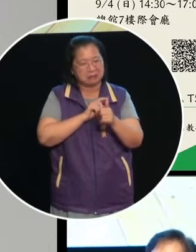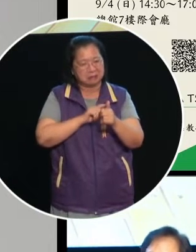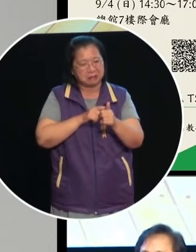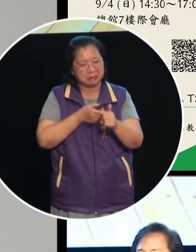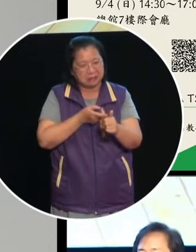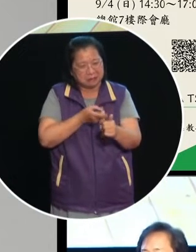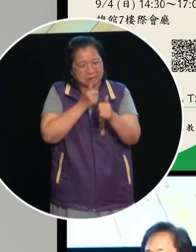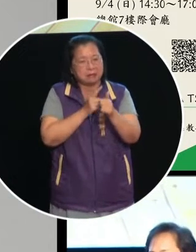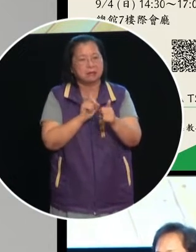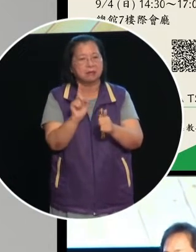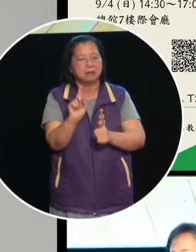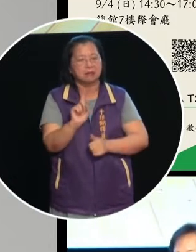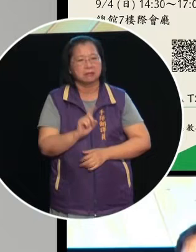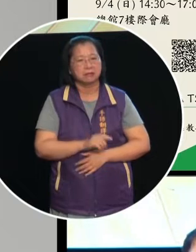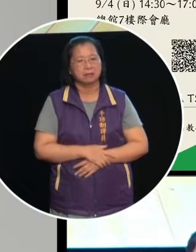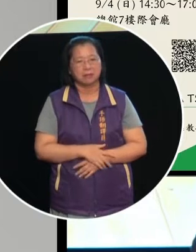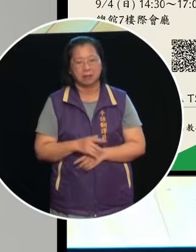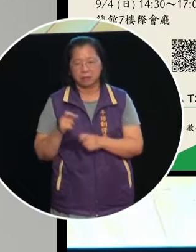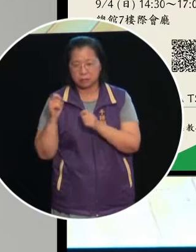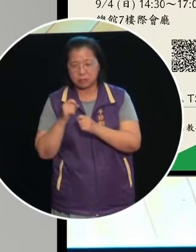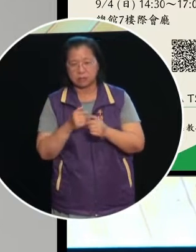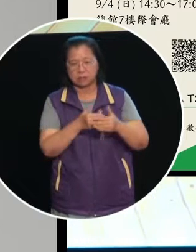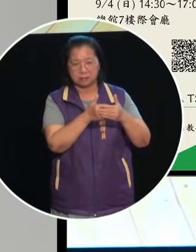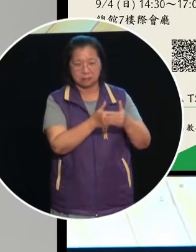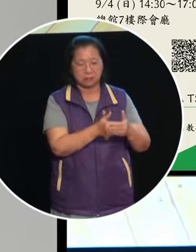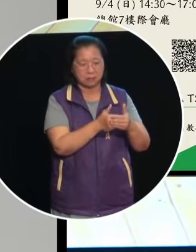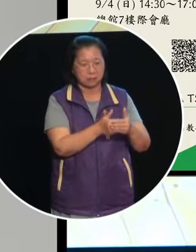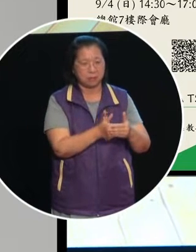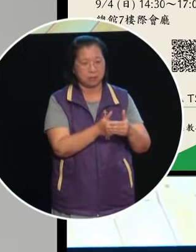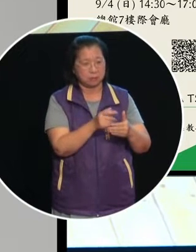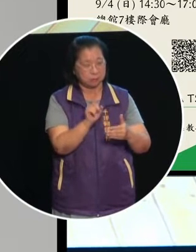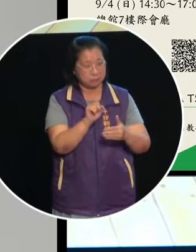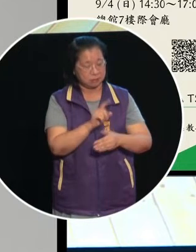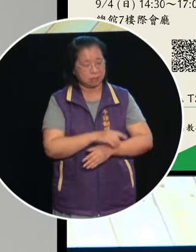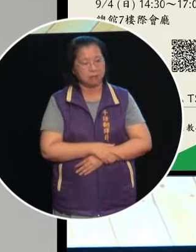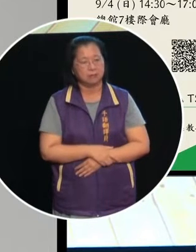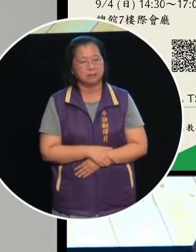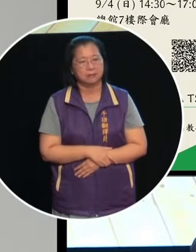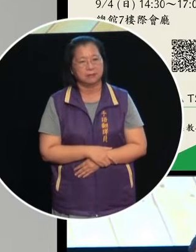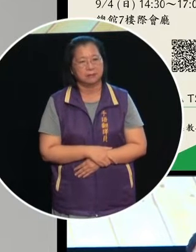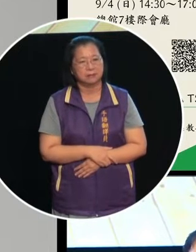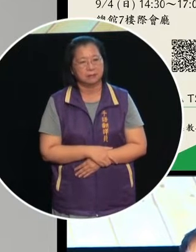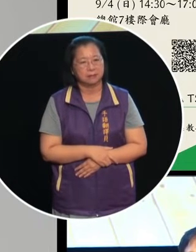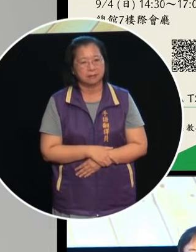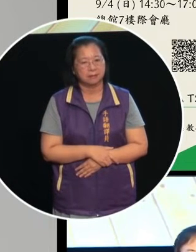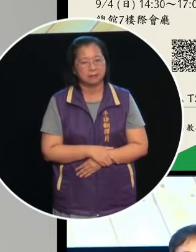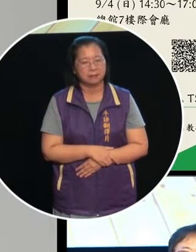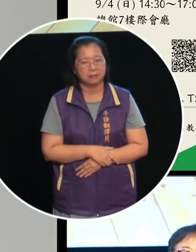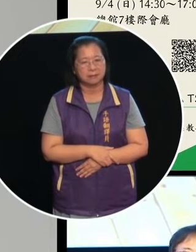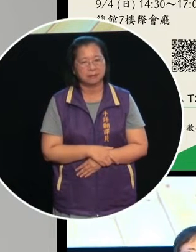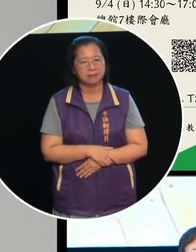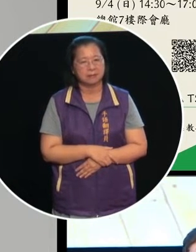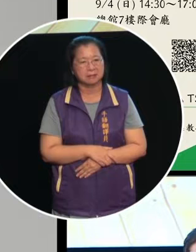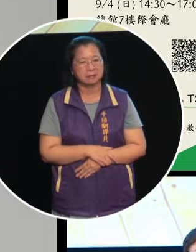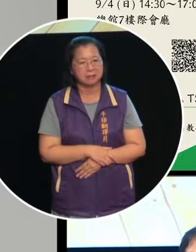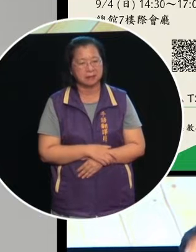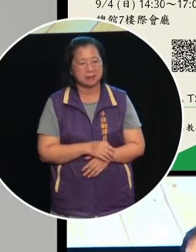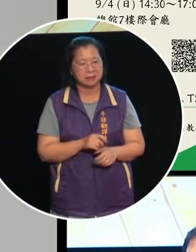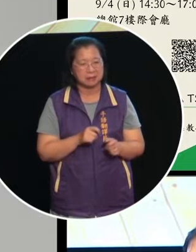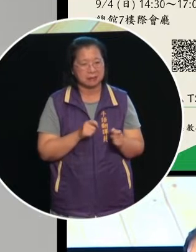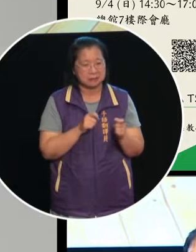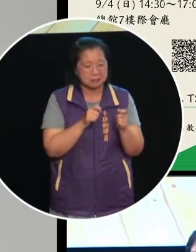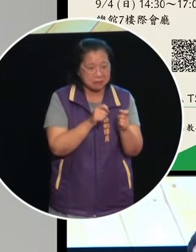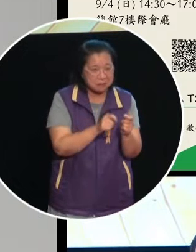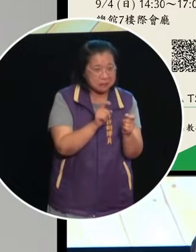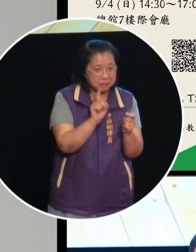可能大家都知道，现在最近的中国的政策是这样子，尽量要拉拢日本。为什